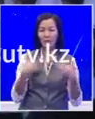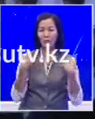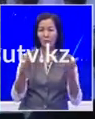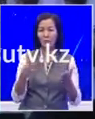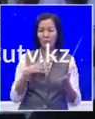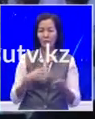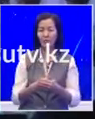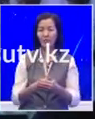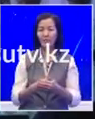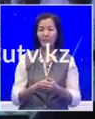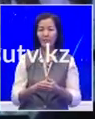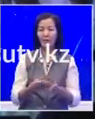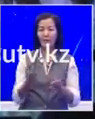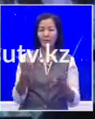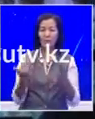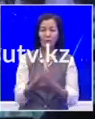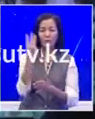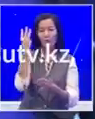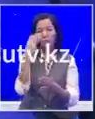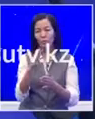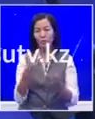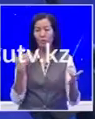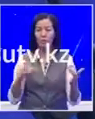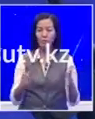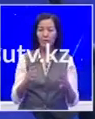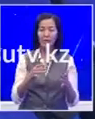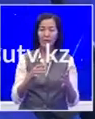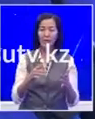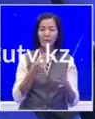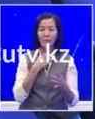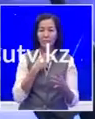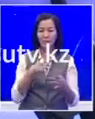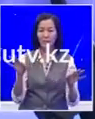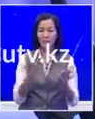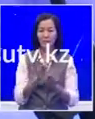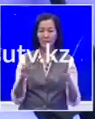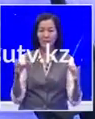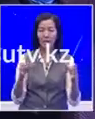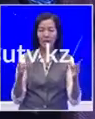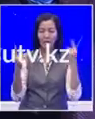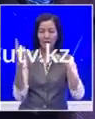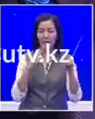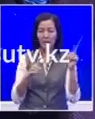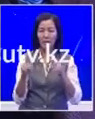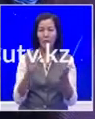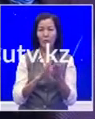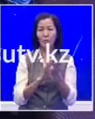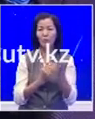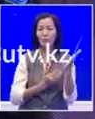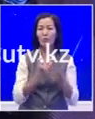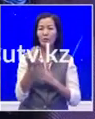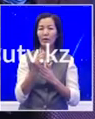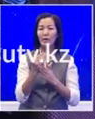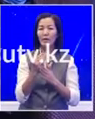Заманауи үн ұйқасымен әр ғасырдың әр заманының өзіне тән саз иірімдерімен айшықталған туындыларға көрермен бағасы биік.